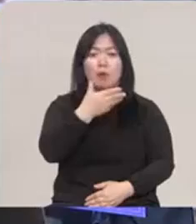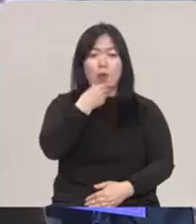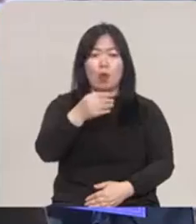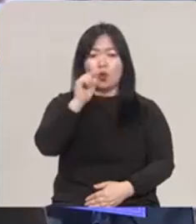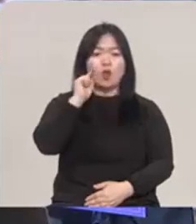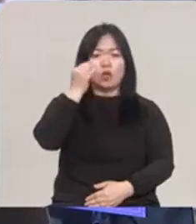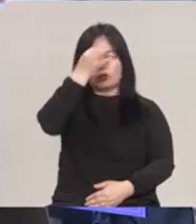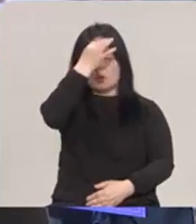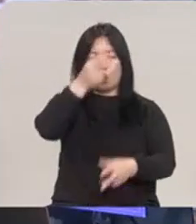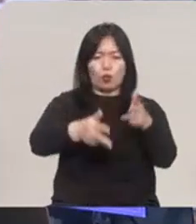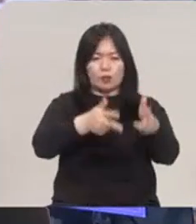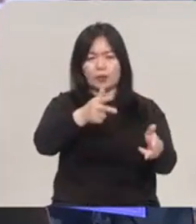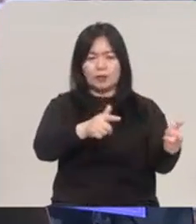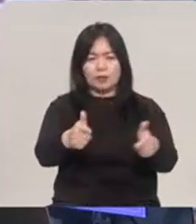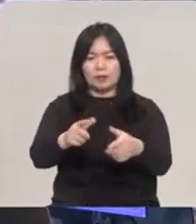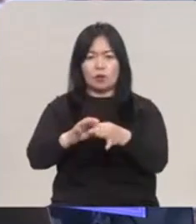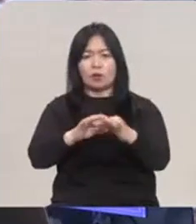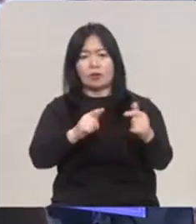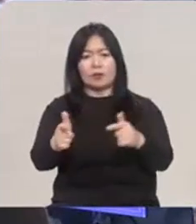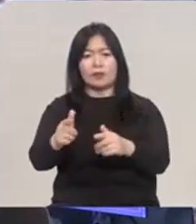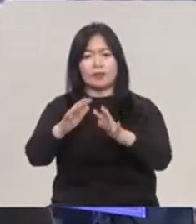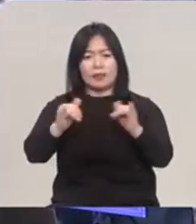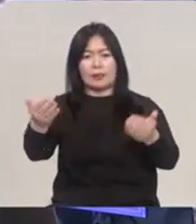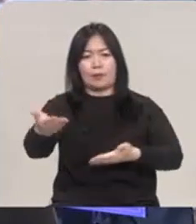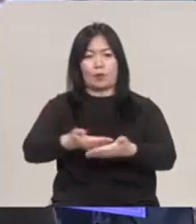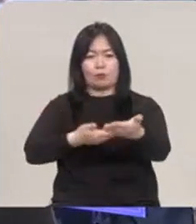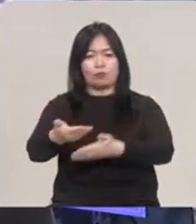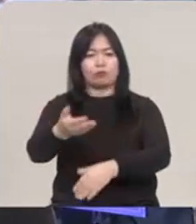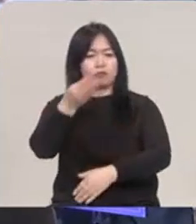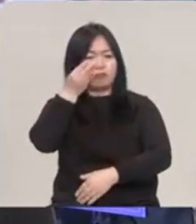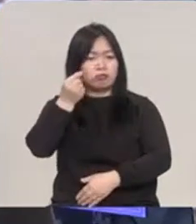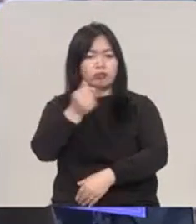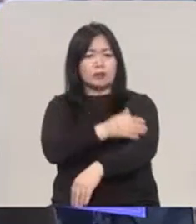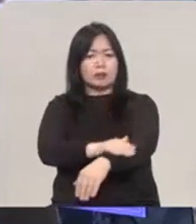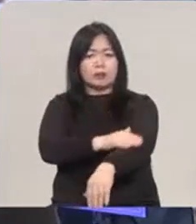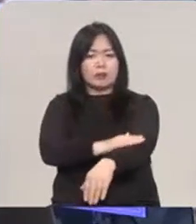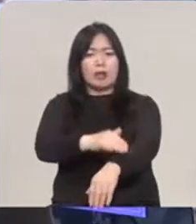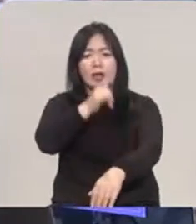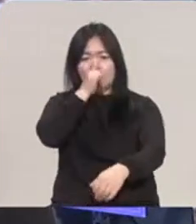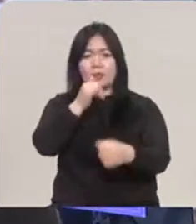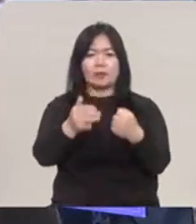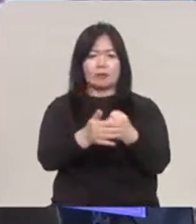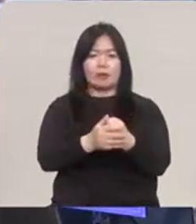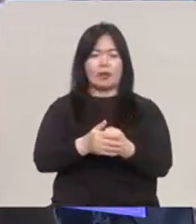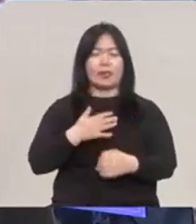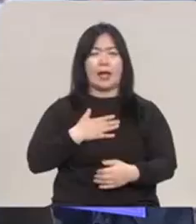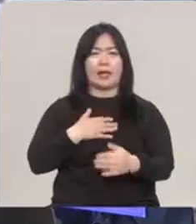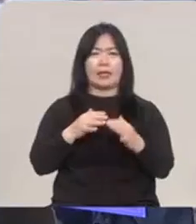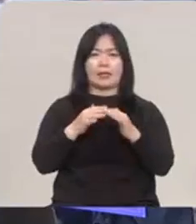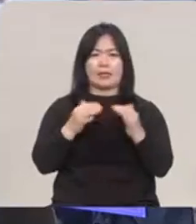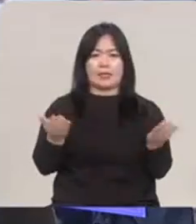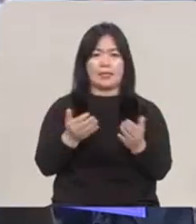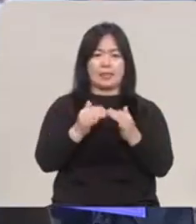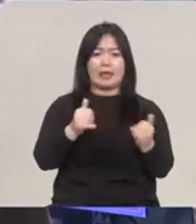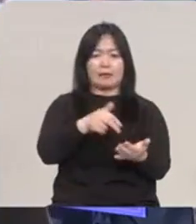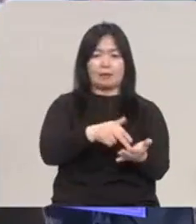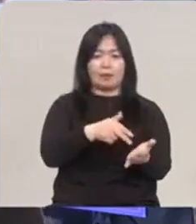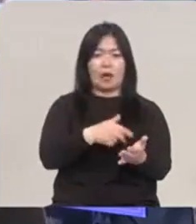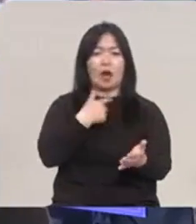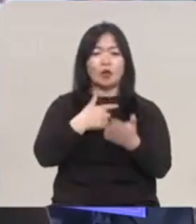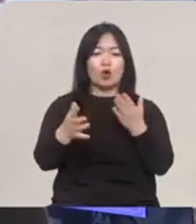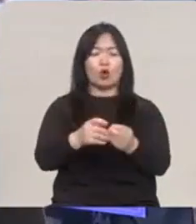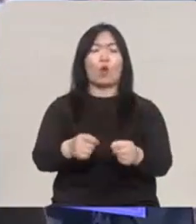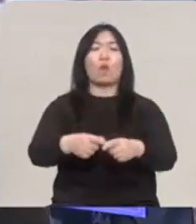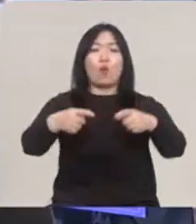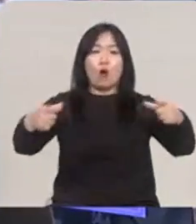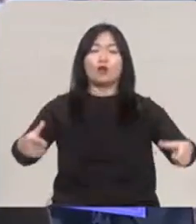팔복예술공장의 관계자들께서 어떻게 교류 네트워킹이나 이런 것들을 활발하게 하기 때문에 어떻게 보면 작가들로서 경험을